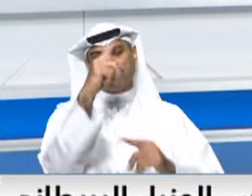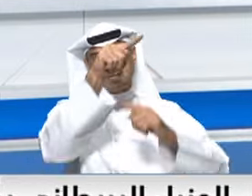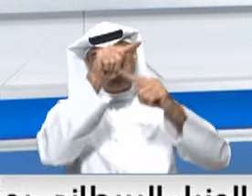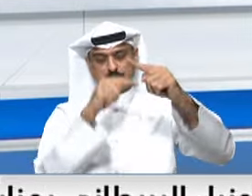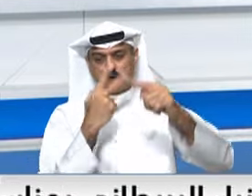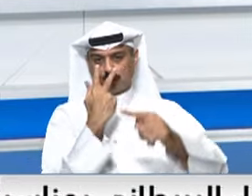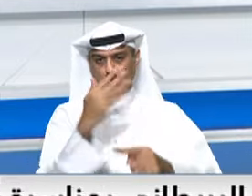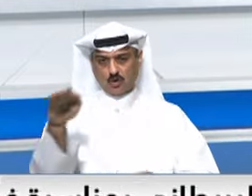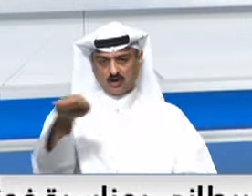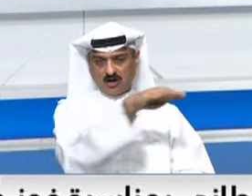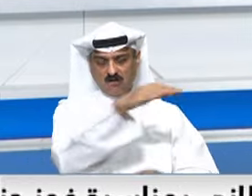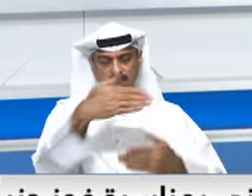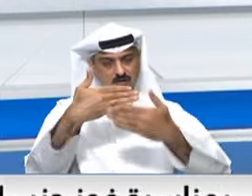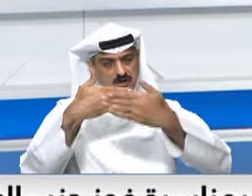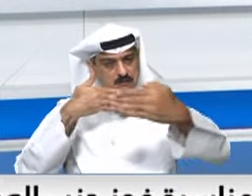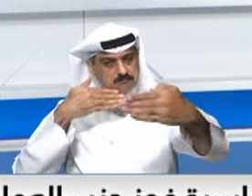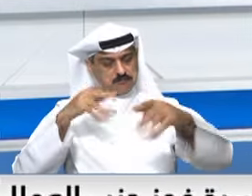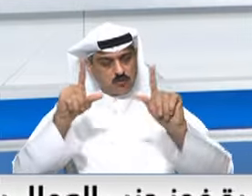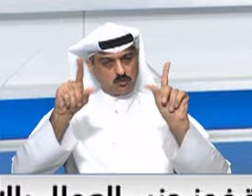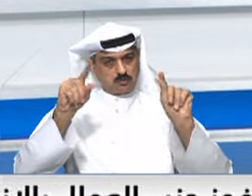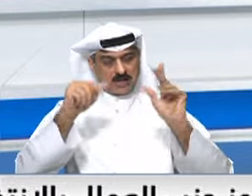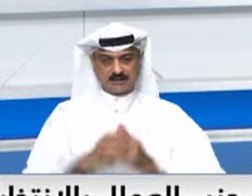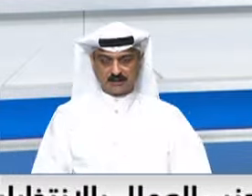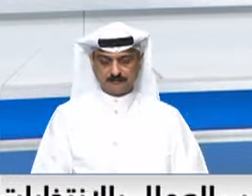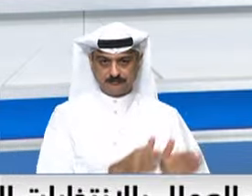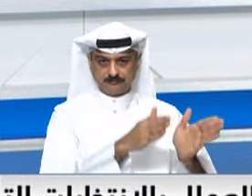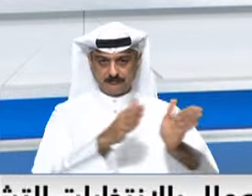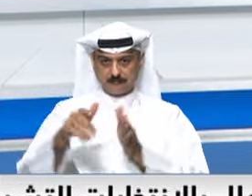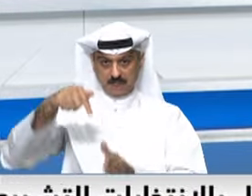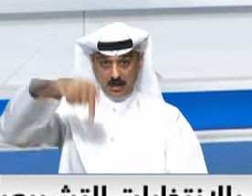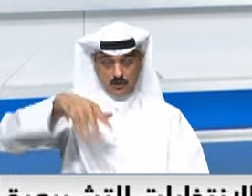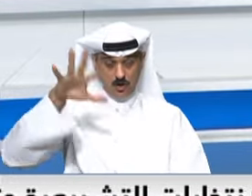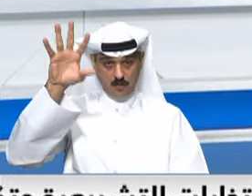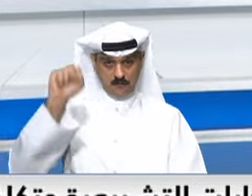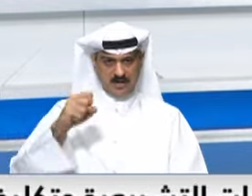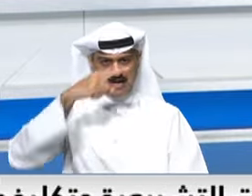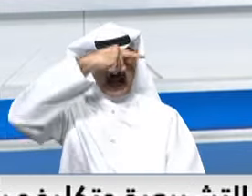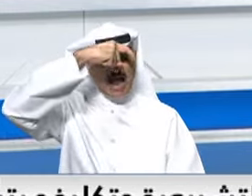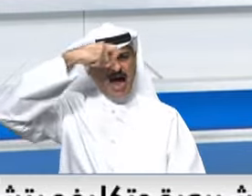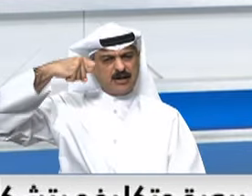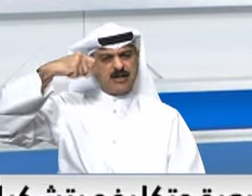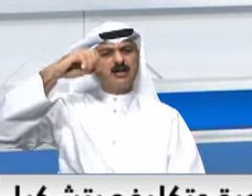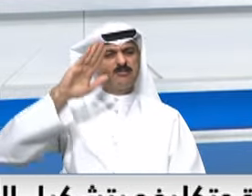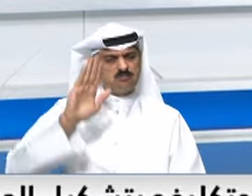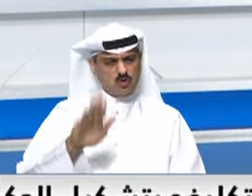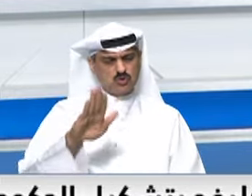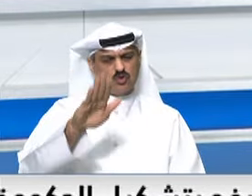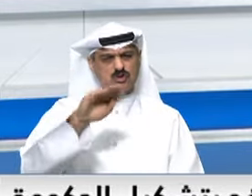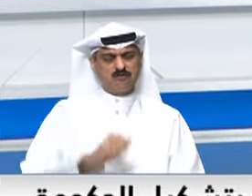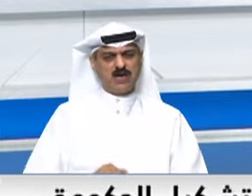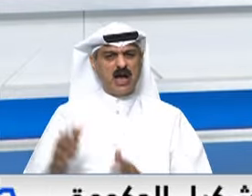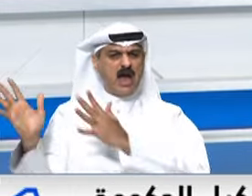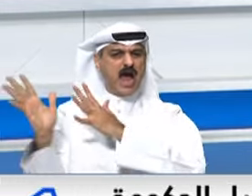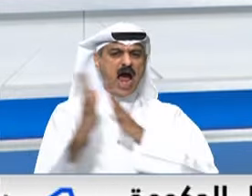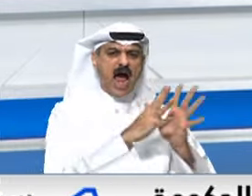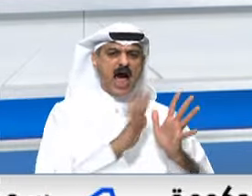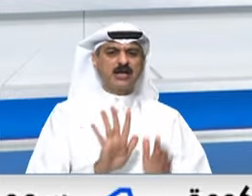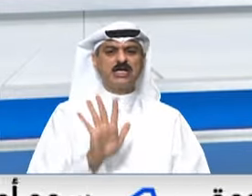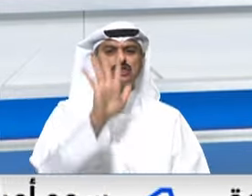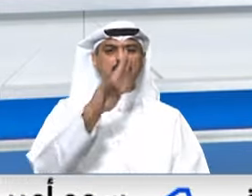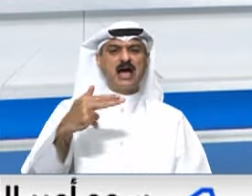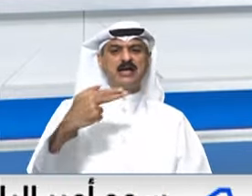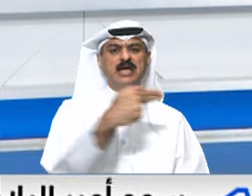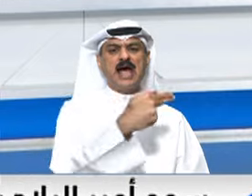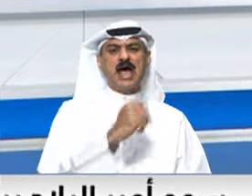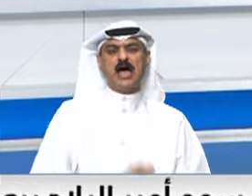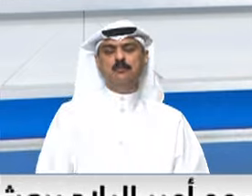جيدة تزيد عن 10 كيلومتر. الليلة أجواءنا حارة إلى مائل الحرارة واستمرار الرياح الشمالية الغربية سرعتها ما